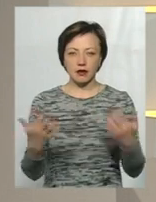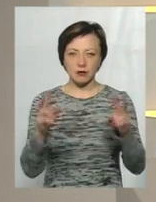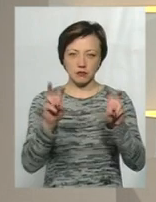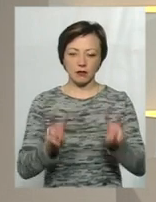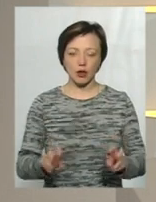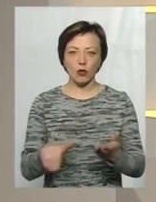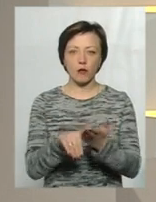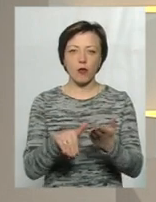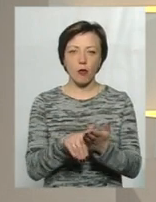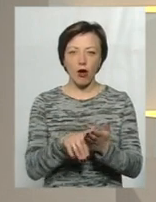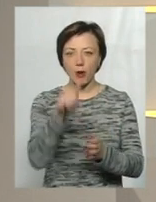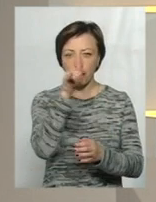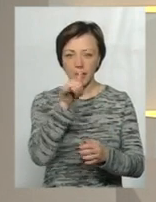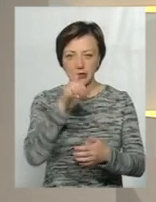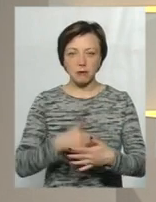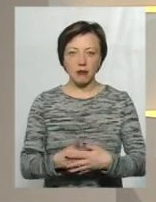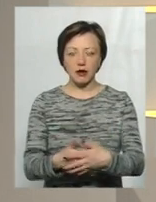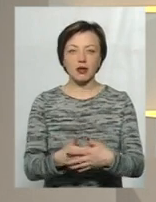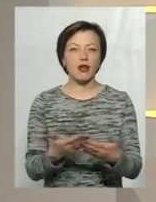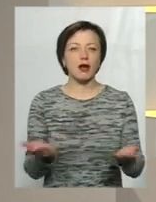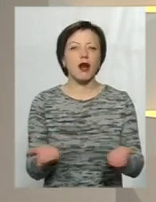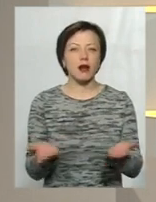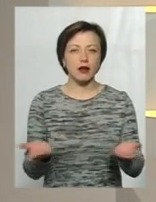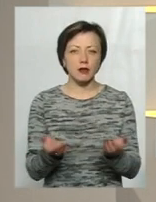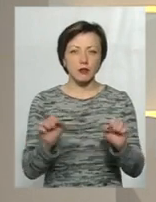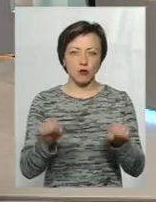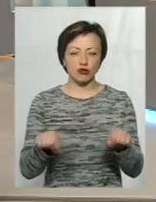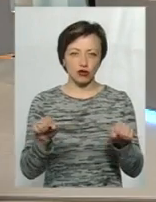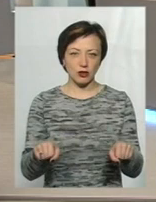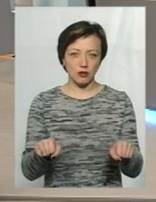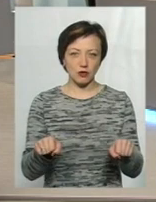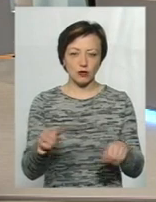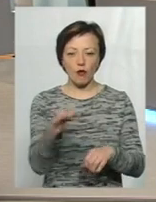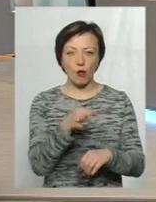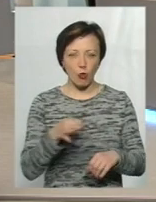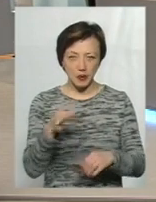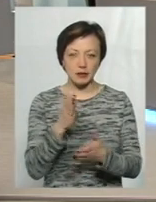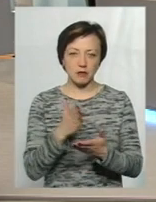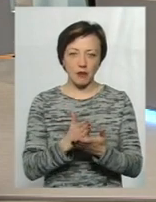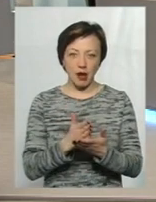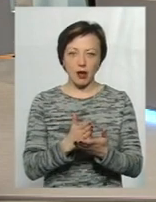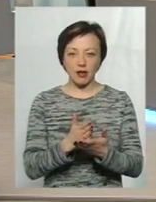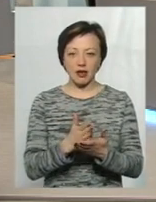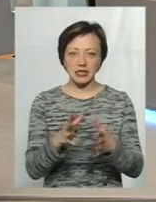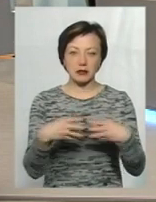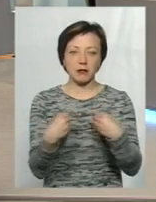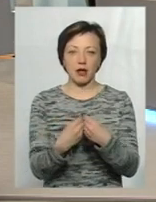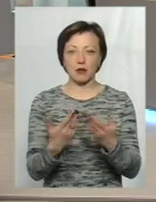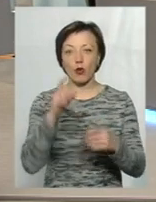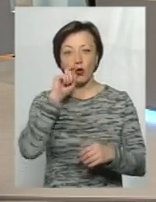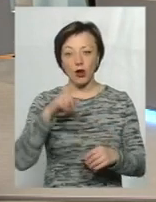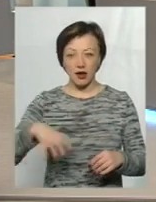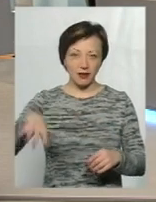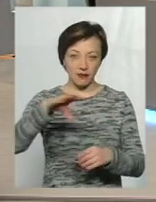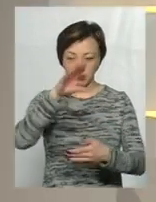от саме з безпліддя? Які можливості ми в області має от пара? Оскільки Україна, в принципі, дає